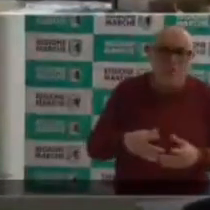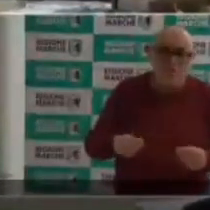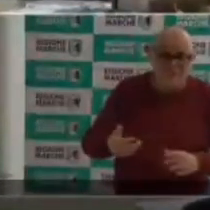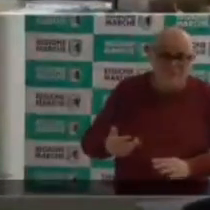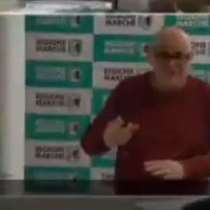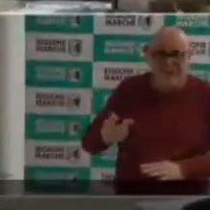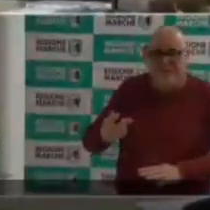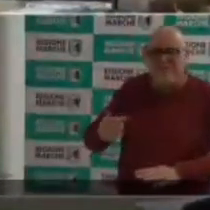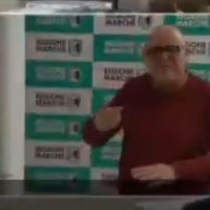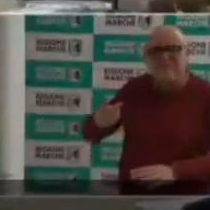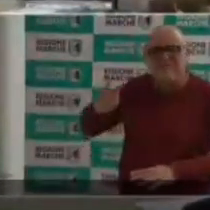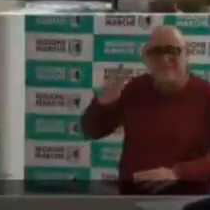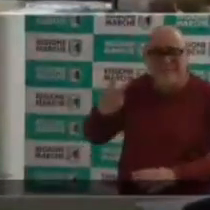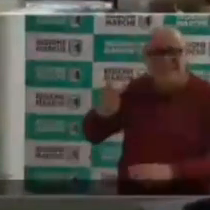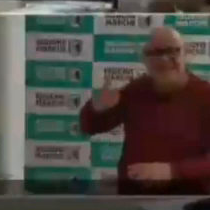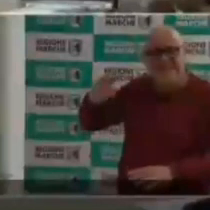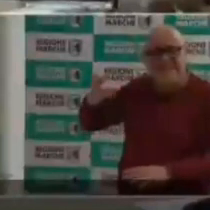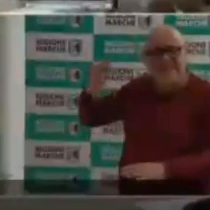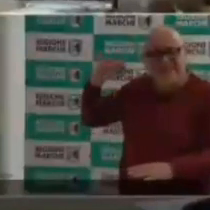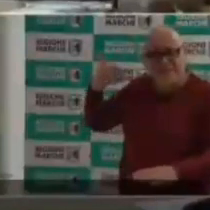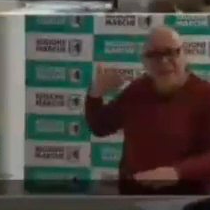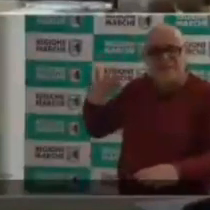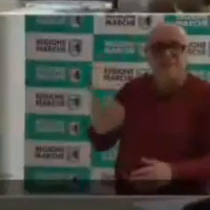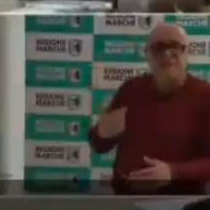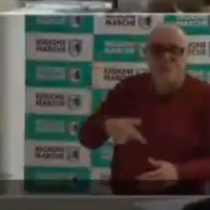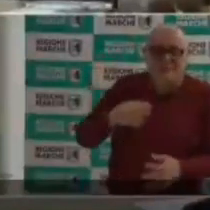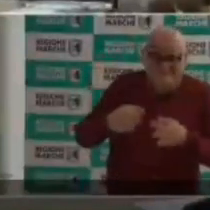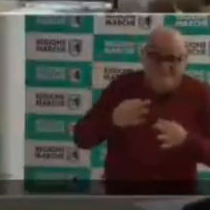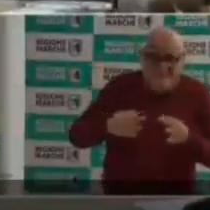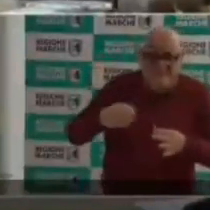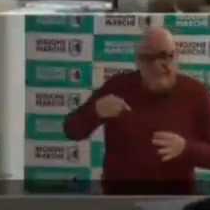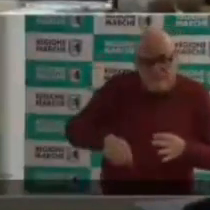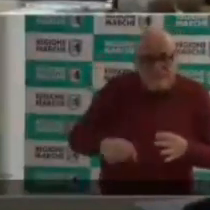voglio dire è che abbiamo le condizioni in questa nostra piccola